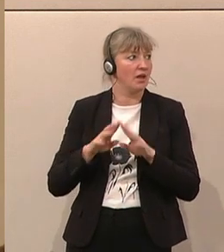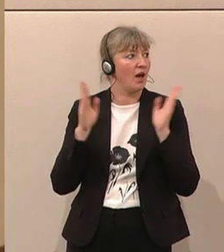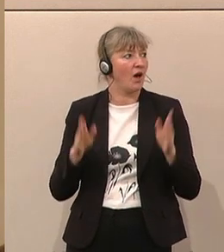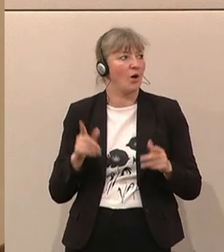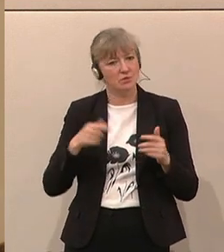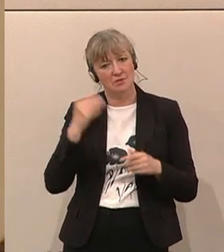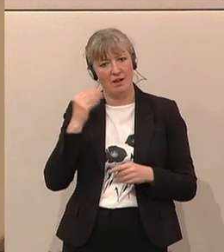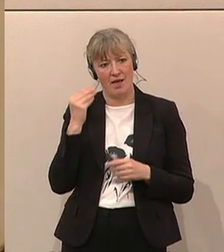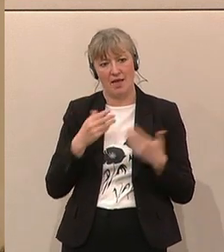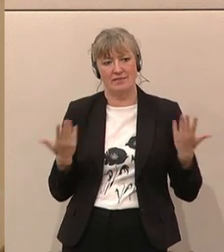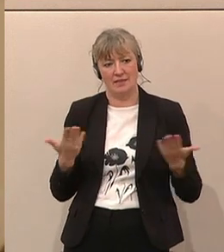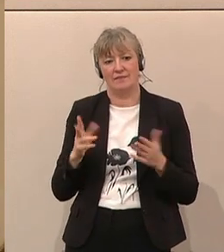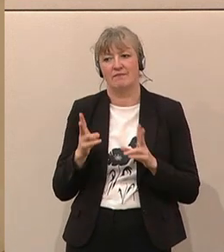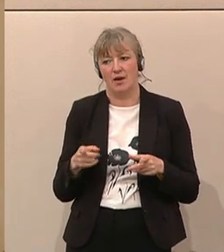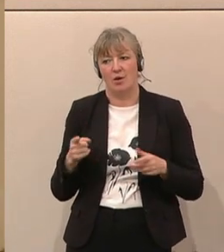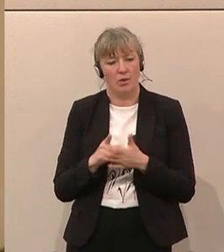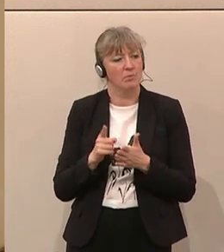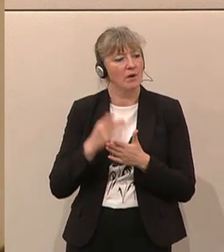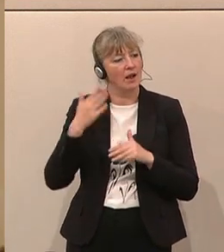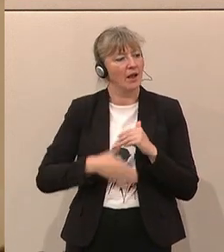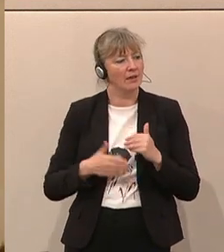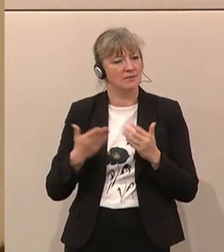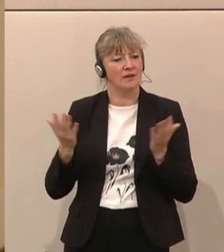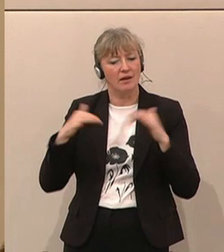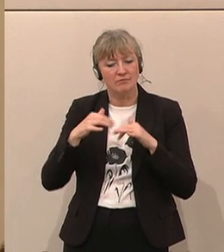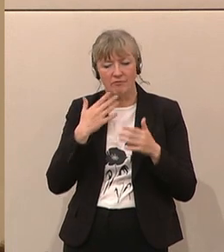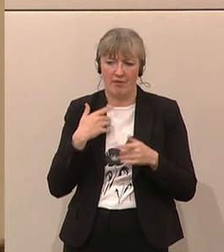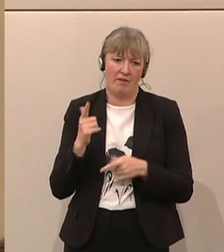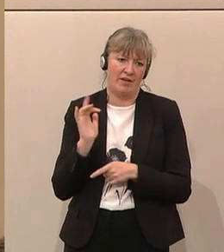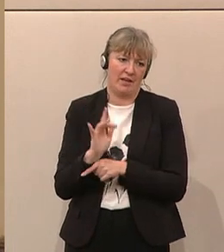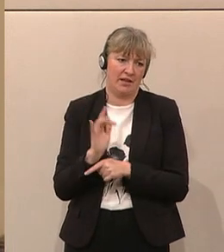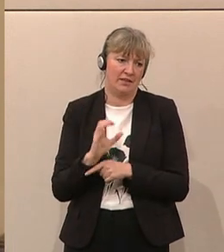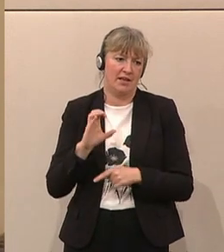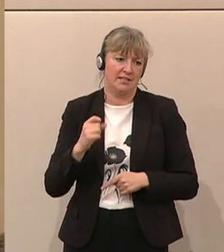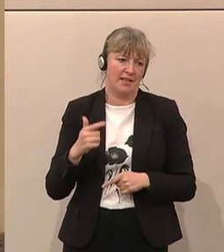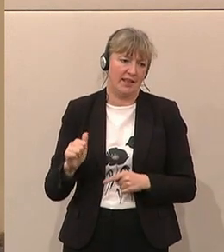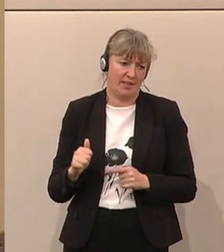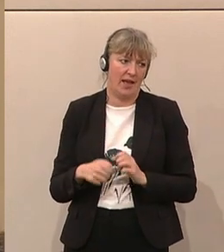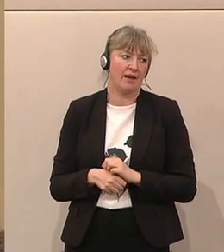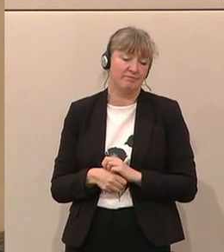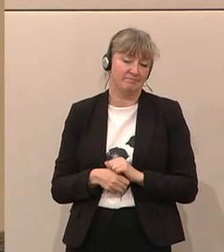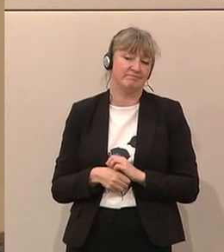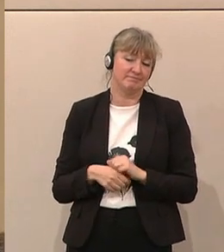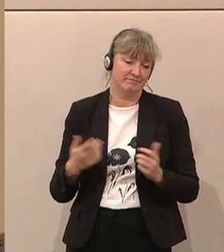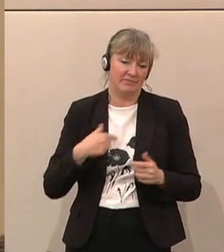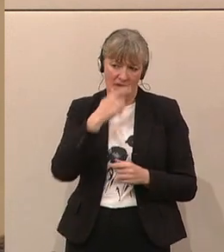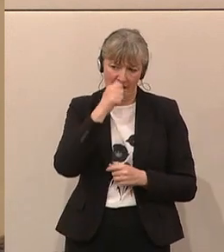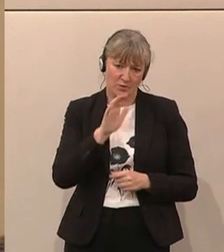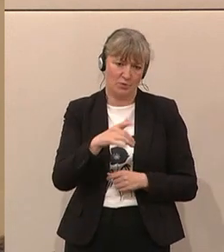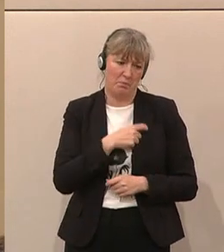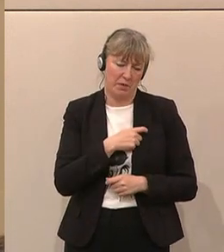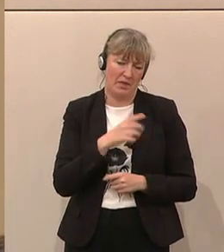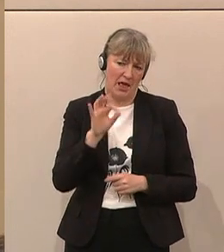Hauses lernen. Denn vor kurzem in der letzten GP waren Sie noch sehr kritisch CETA gegenüber. Enttäuscht bin ich von Ihrer Partei